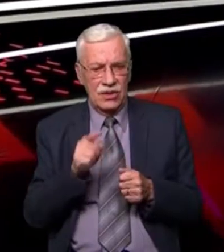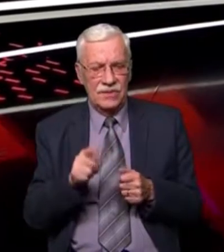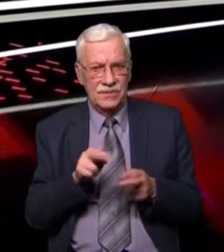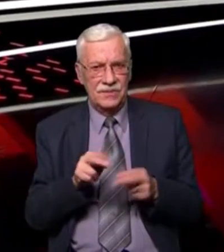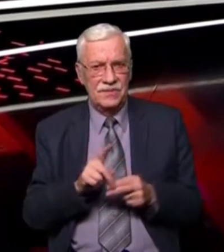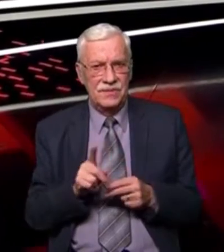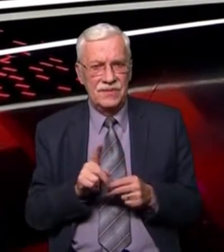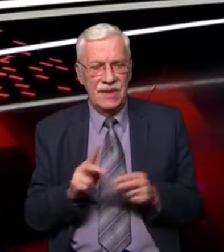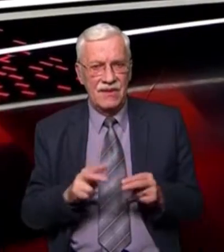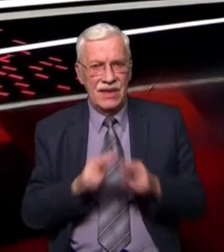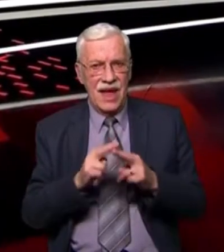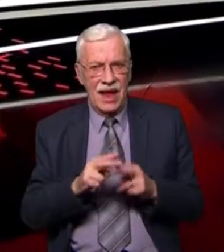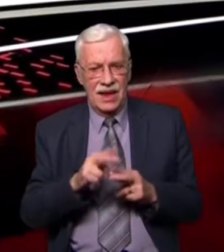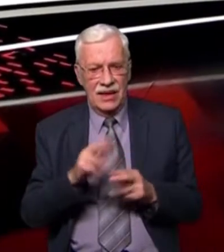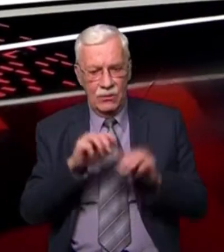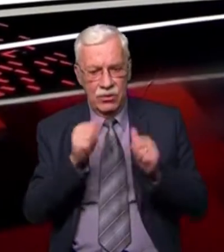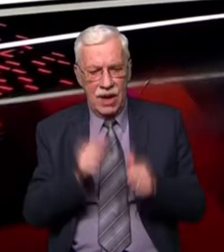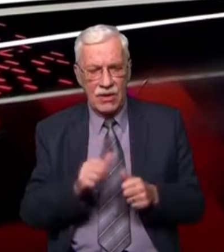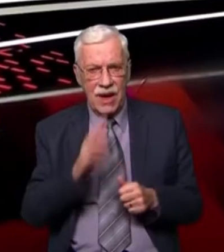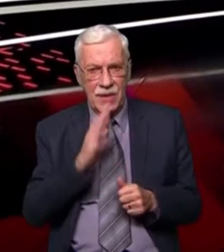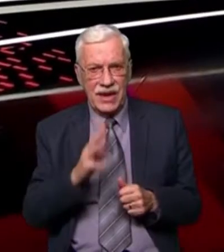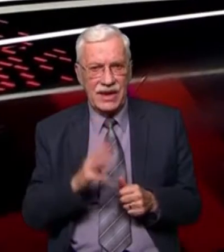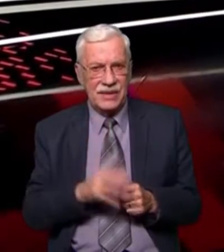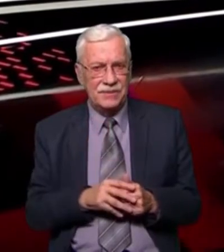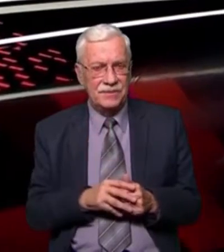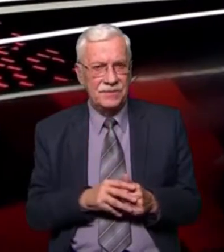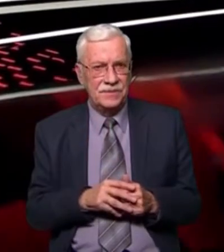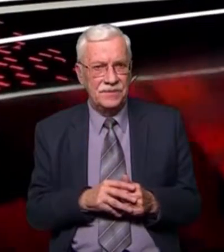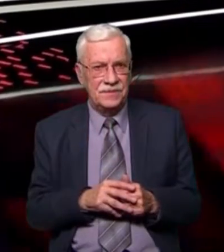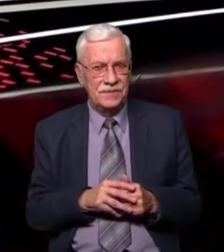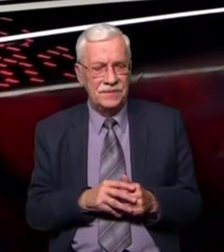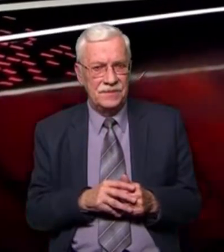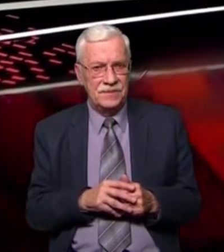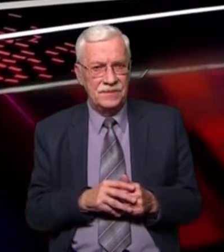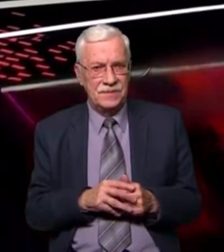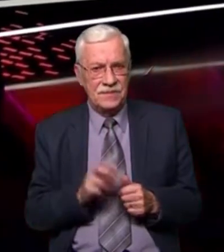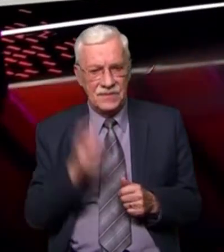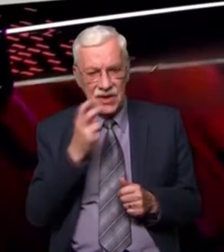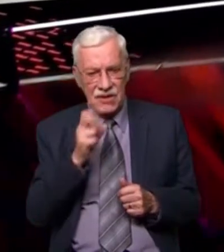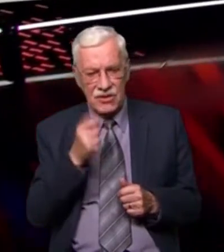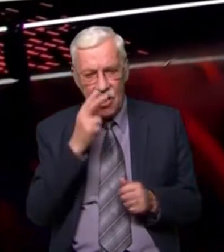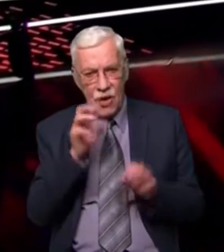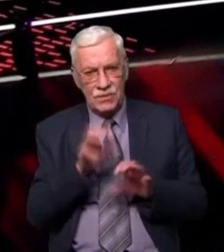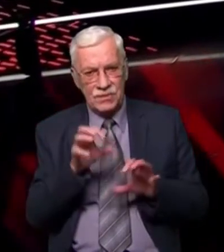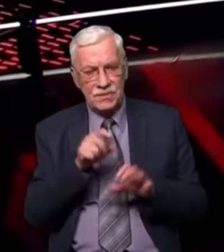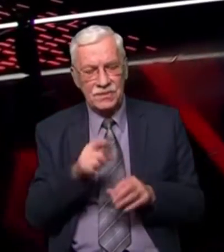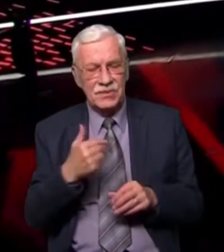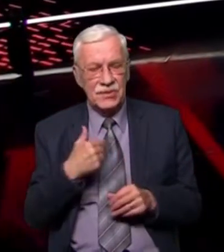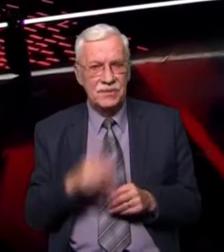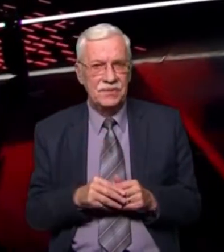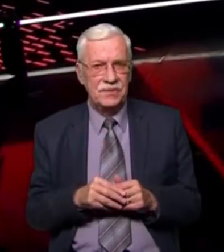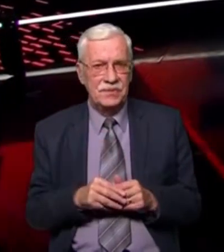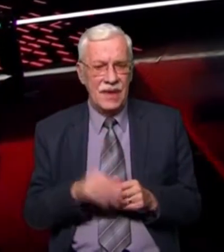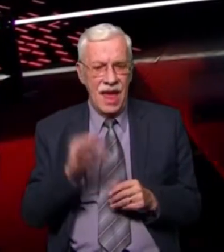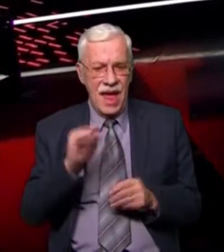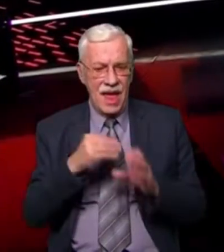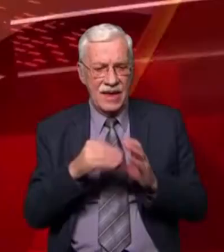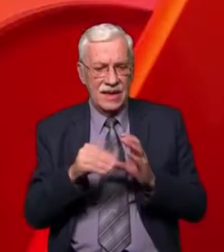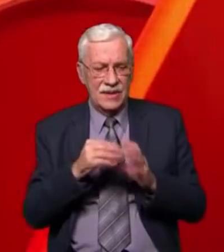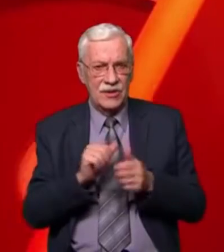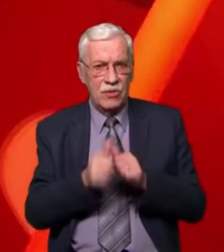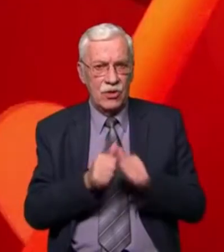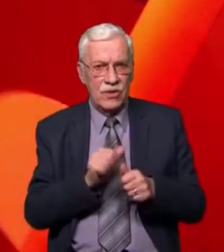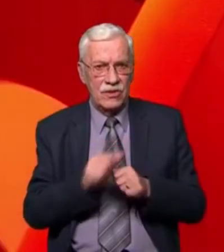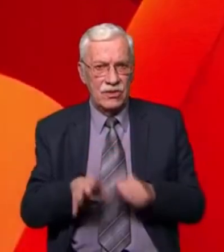trofeum w finale Copa America. Ciekawe, co oglądali w tym czasie. Właśnie, ciekawe, co oglądali. Ale sportowcy są już w takich